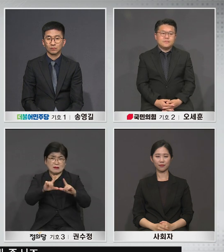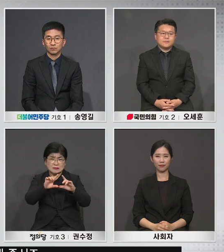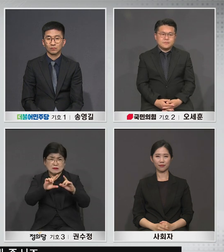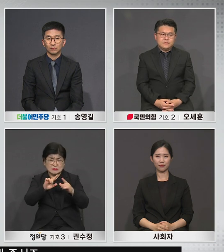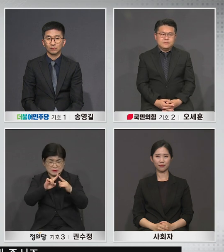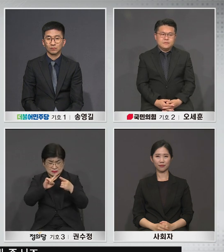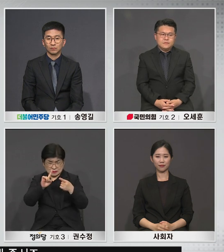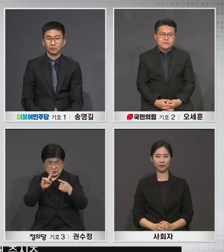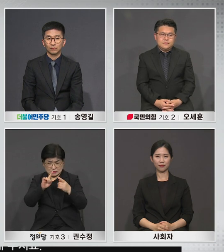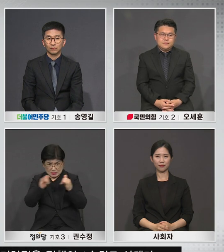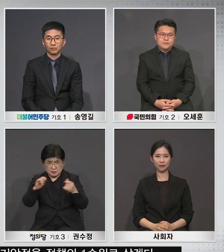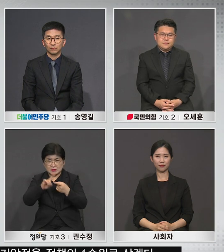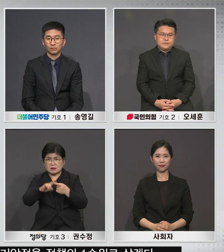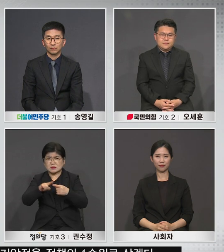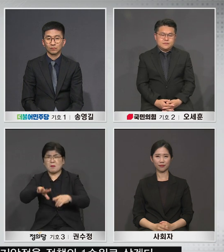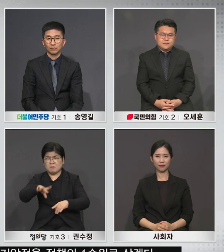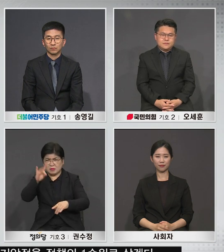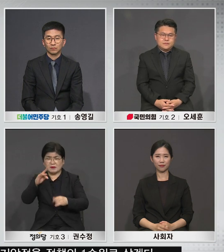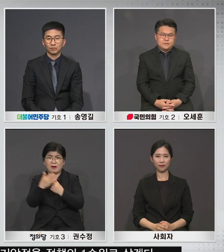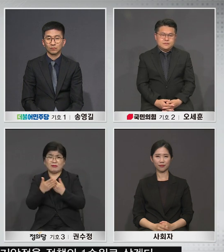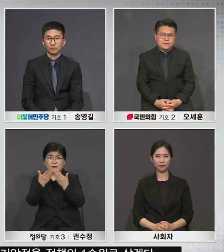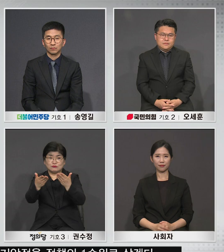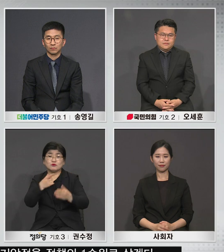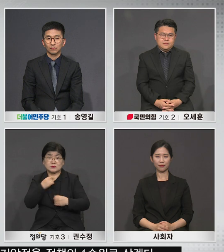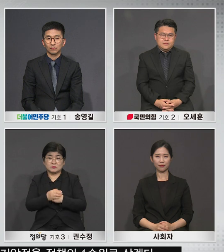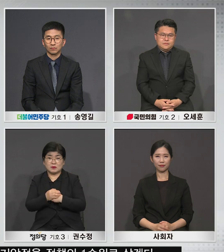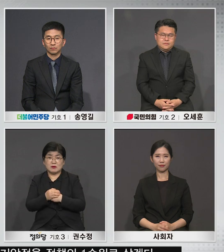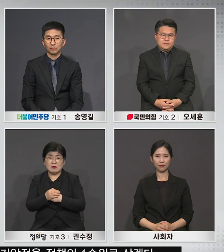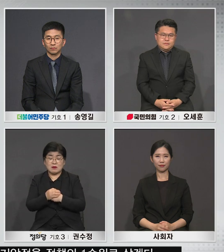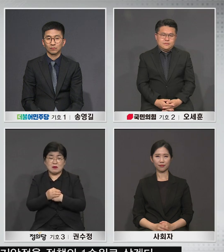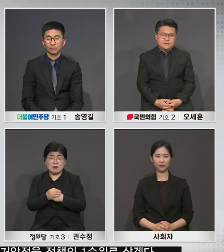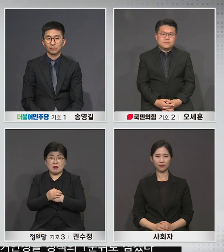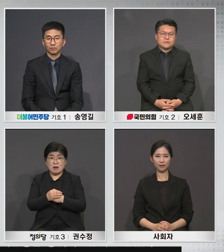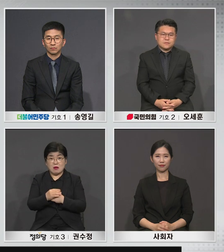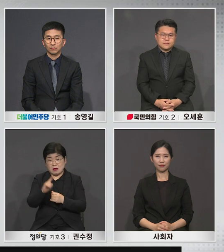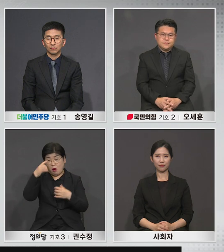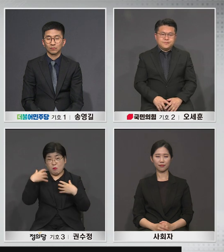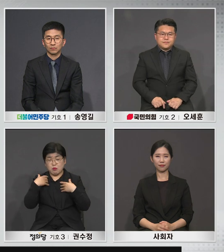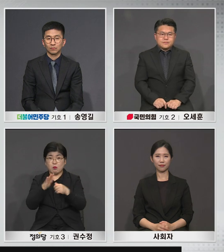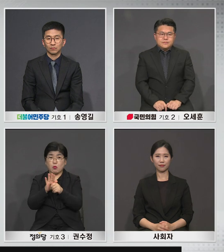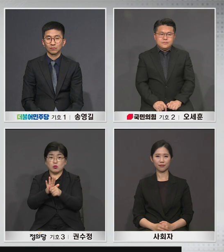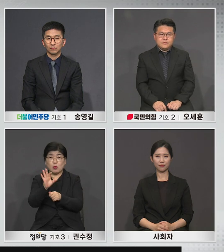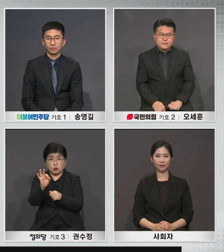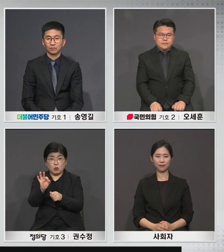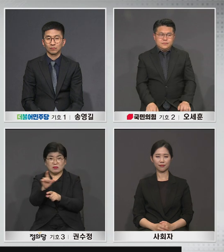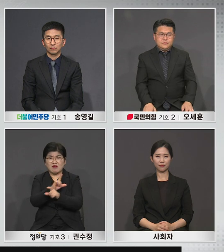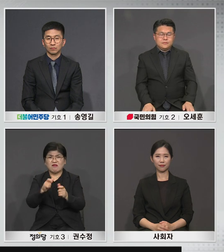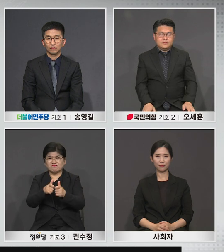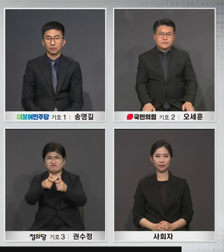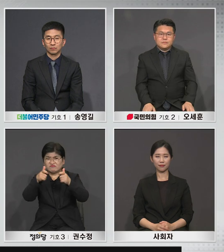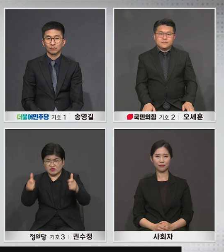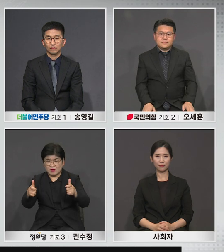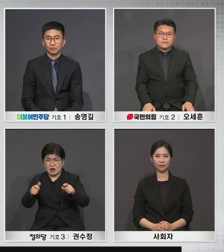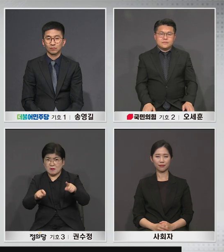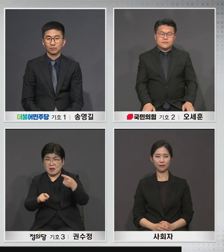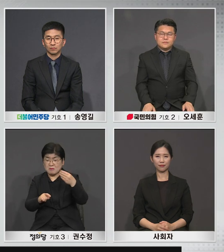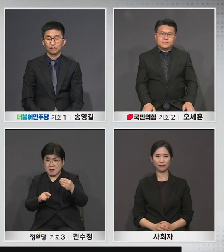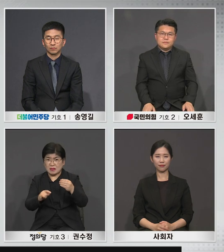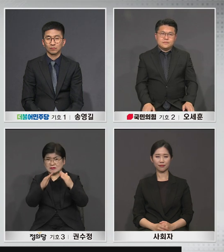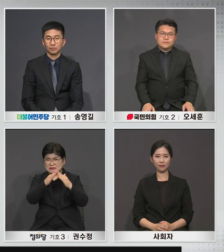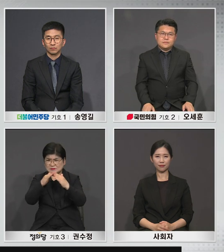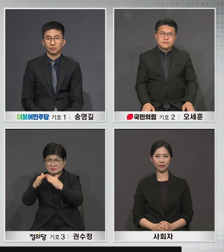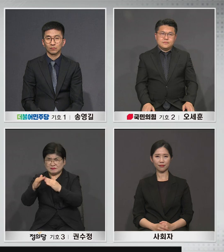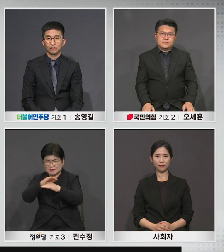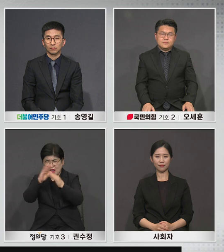그렇게 양대축입니다. 먼저 주거 보조금을 대폭 확대해서 서울 세입자의 절반인 약 100만 가구의 월세 걱정을